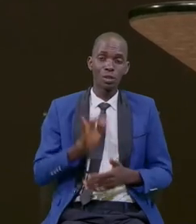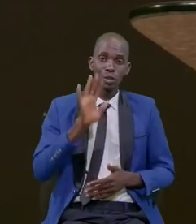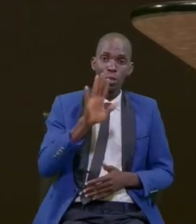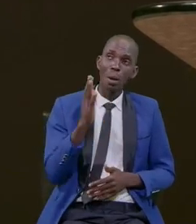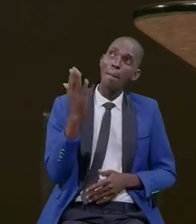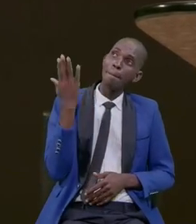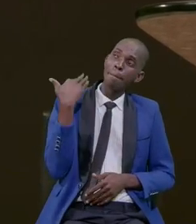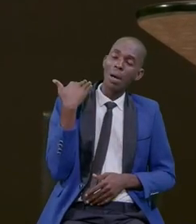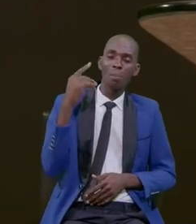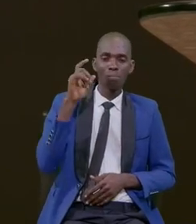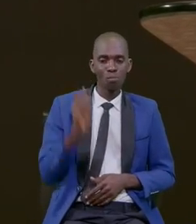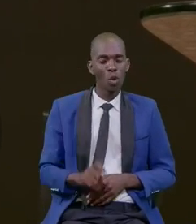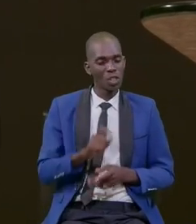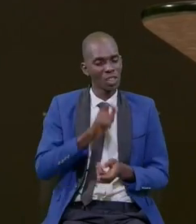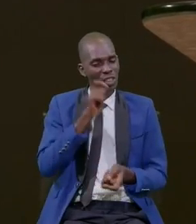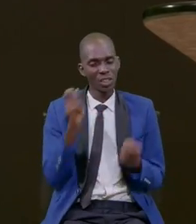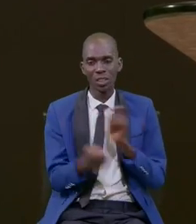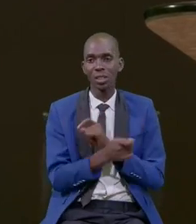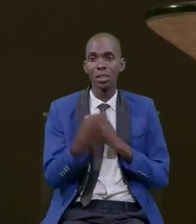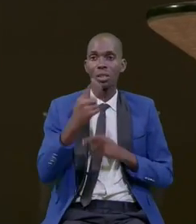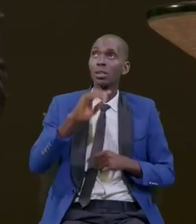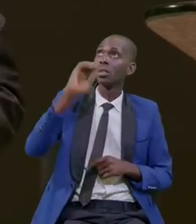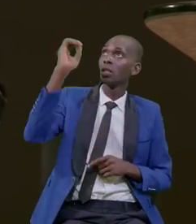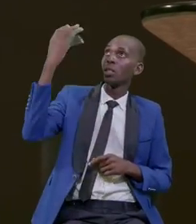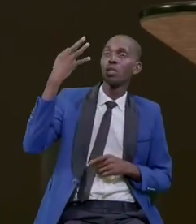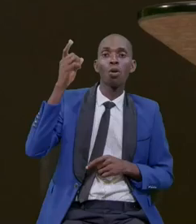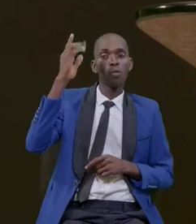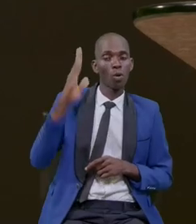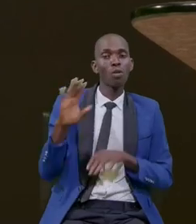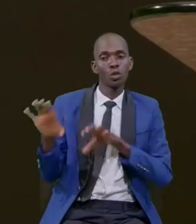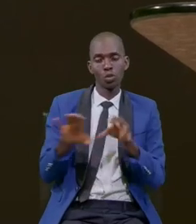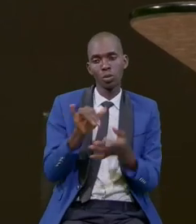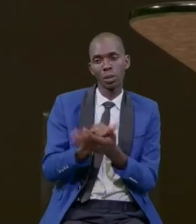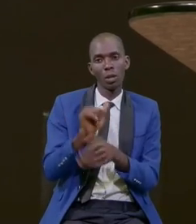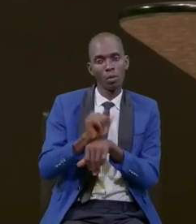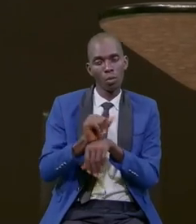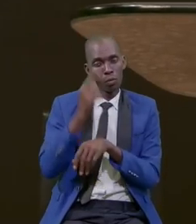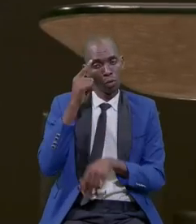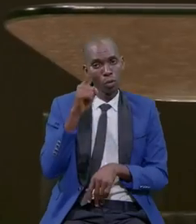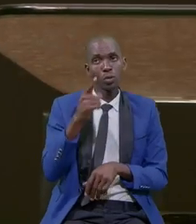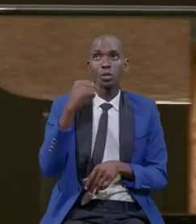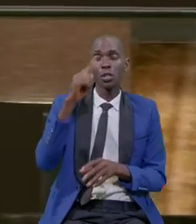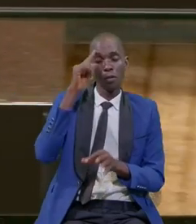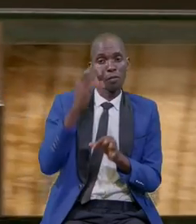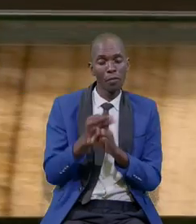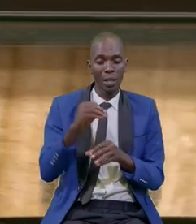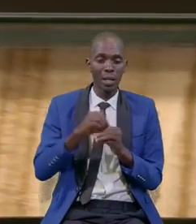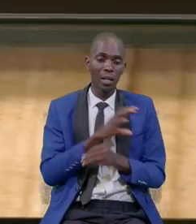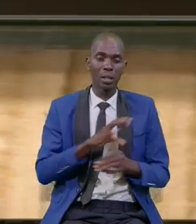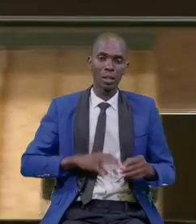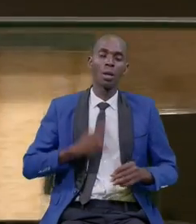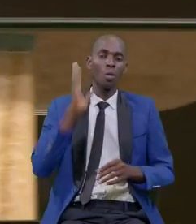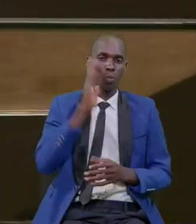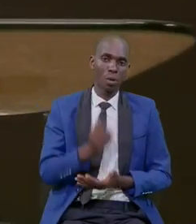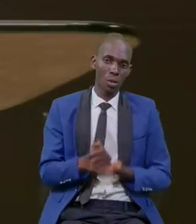Seigneur, le passé là doit changer. La grâce de Dieu fait cela, la foi en Christ fait cela.